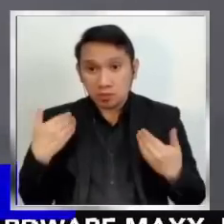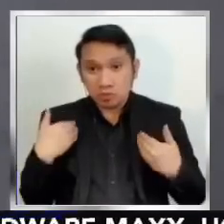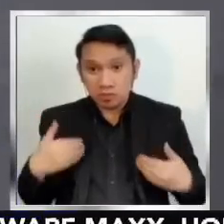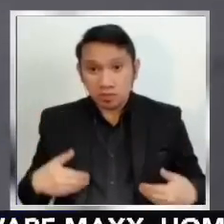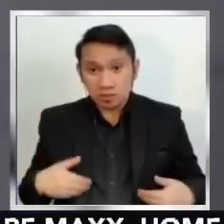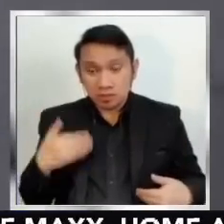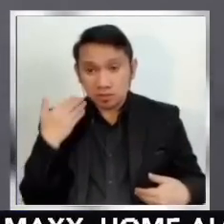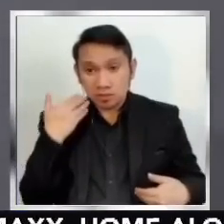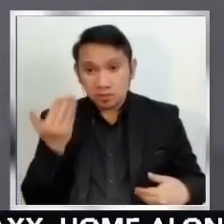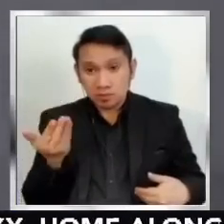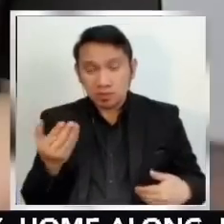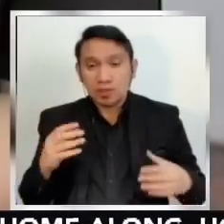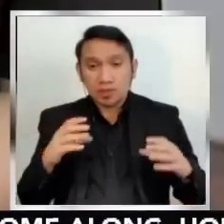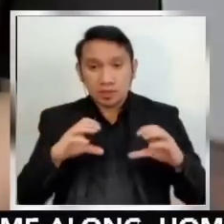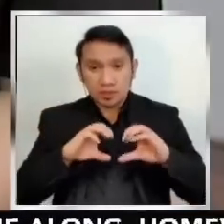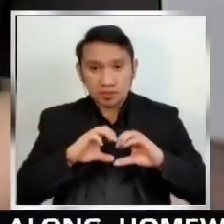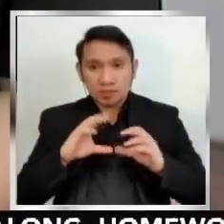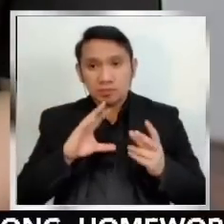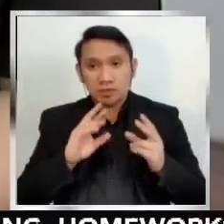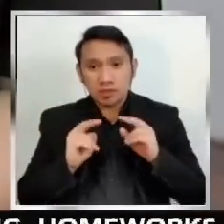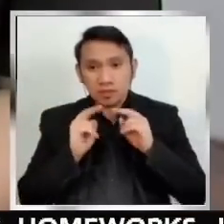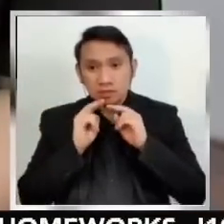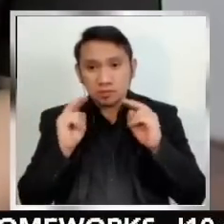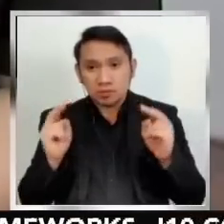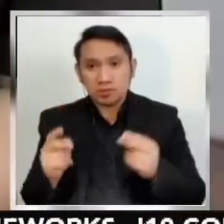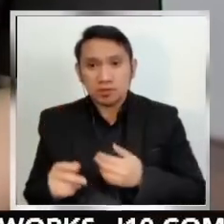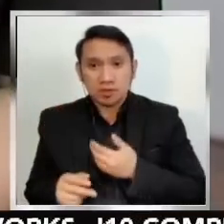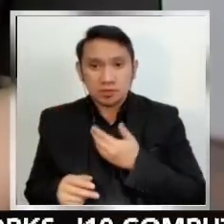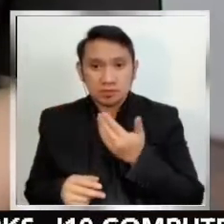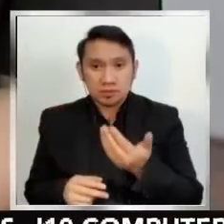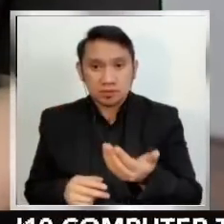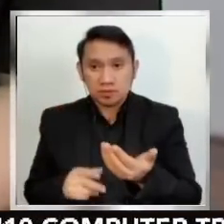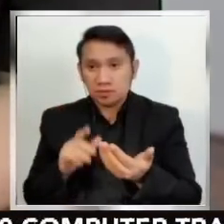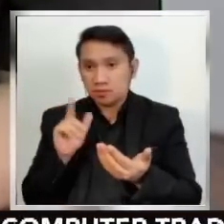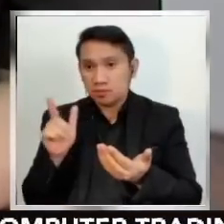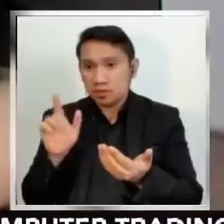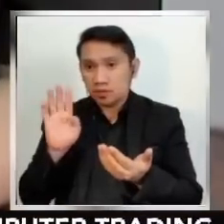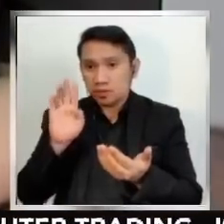GMA Integrated News, JP Soriano, nakatutok 24 oras.